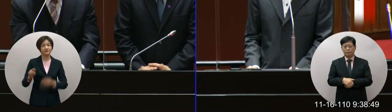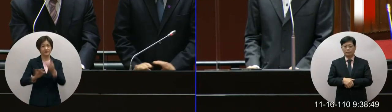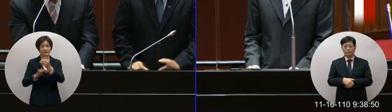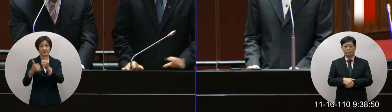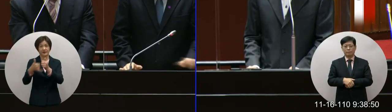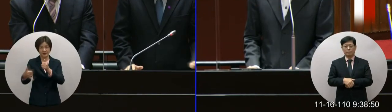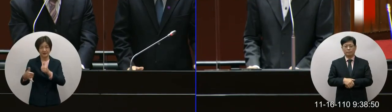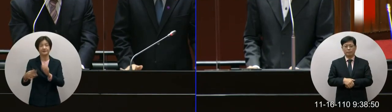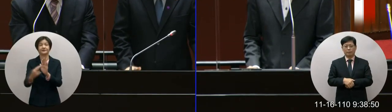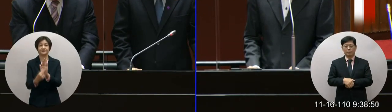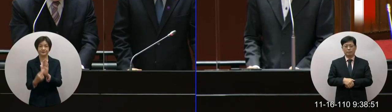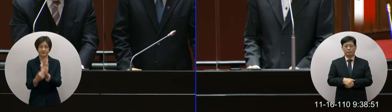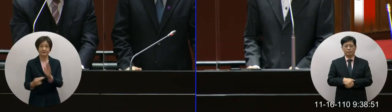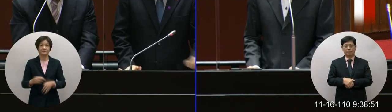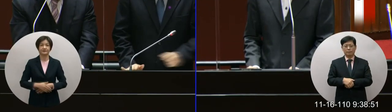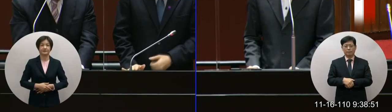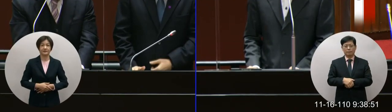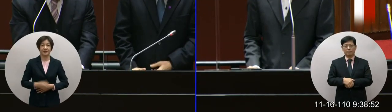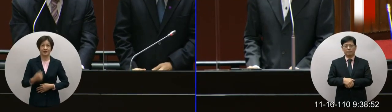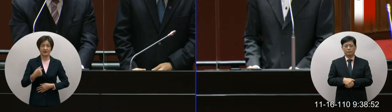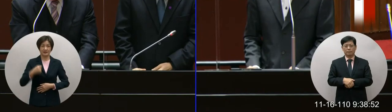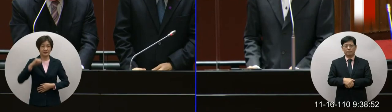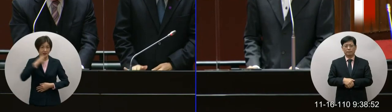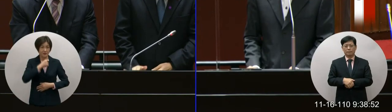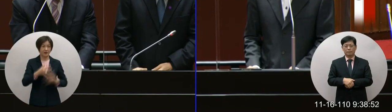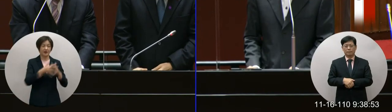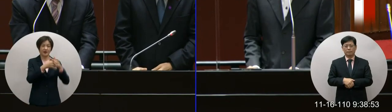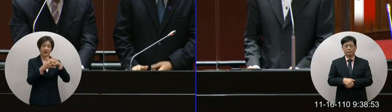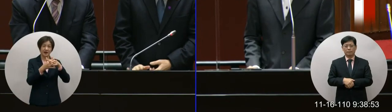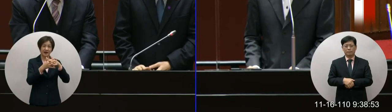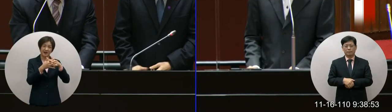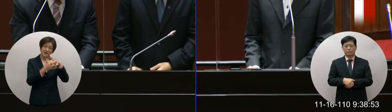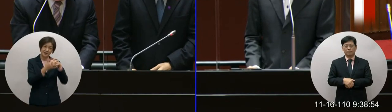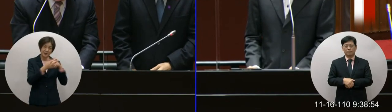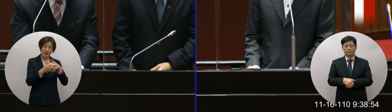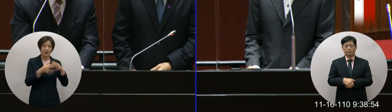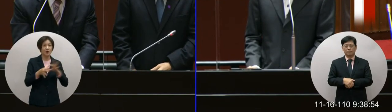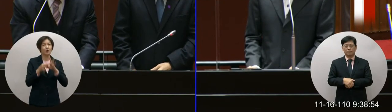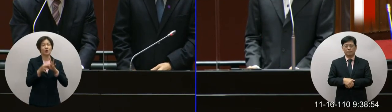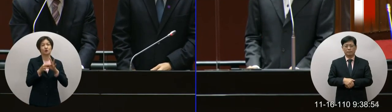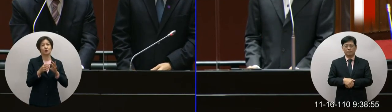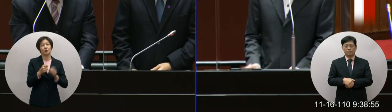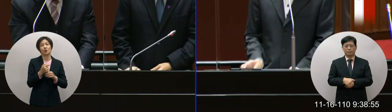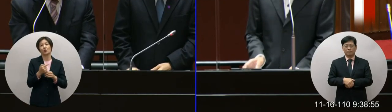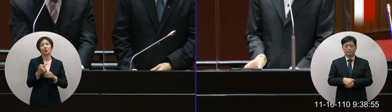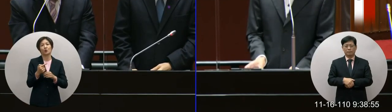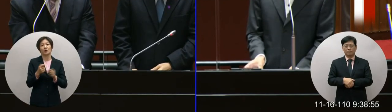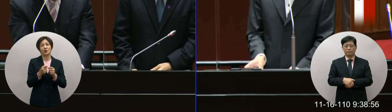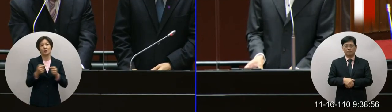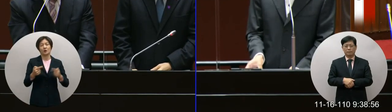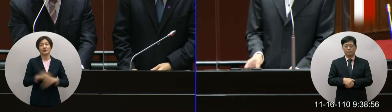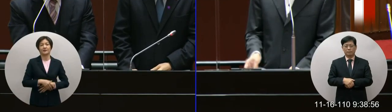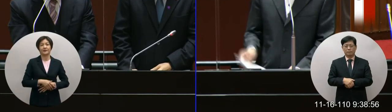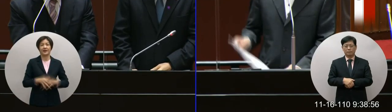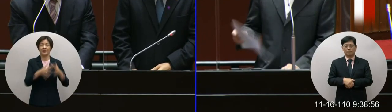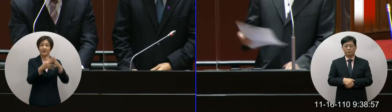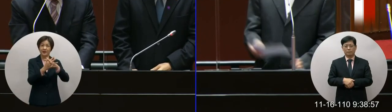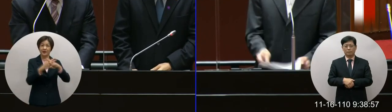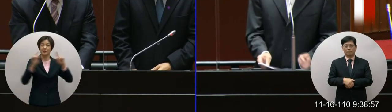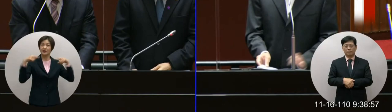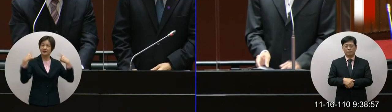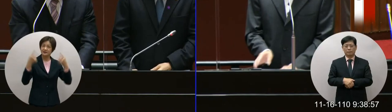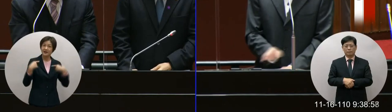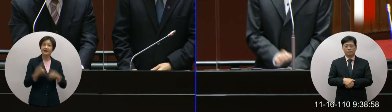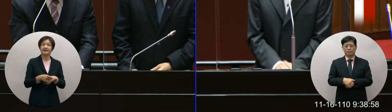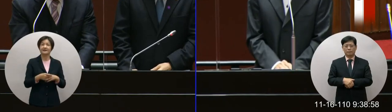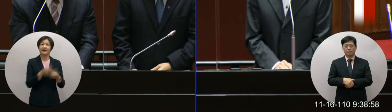员，是这样，我们和美国的关系是史上最好，美国一再在各种场合都